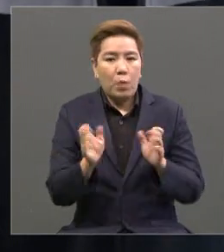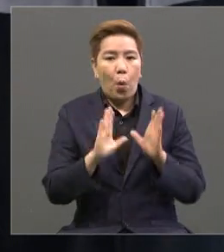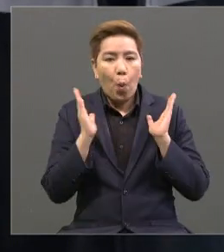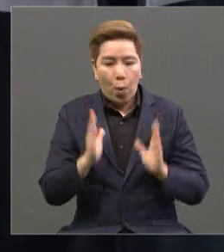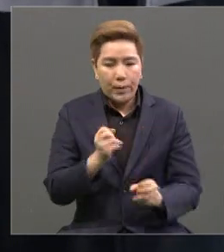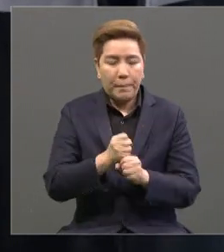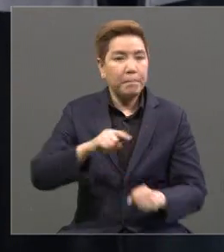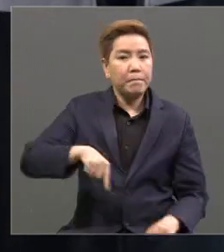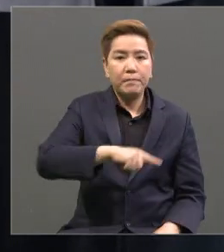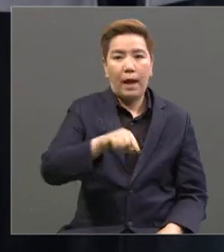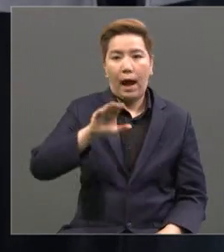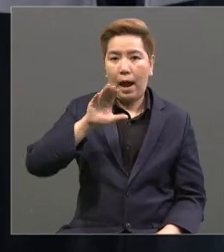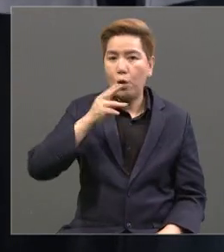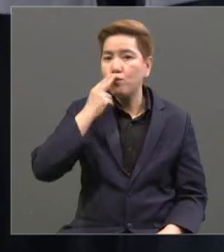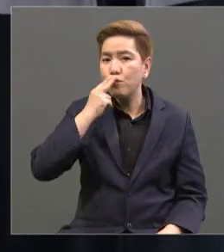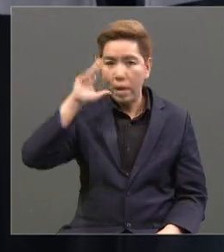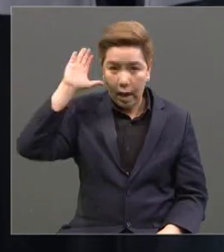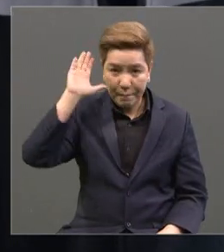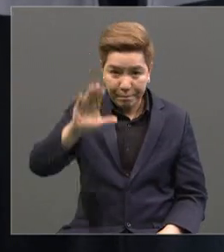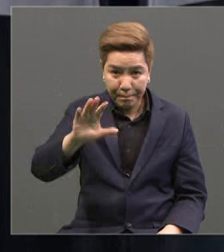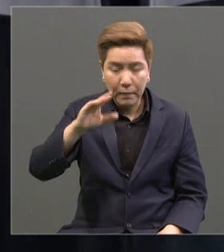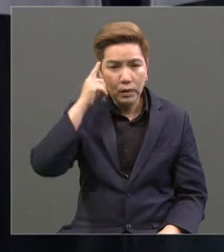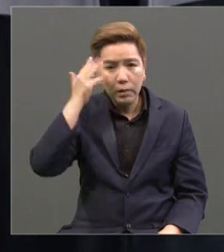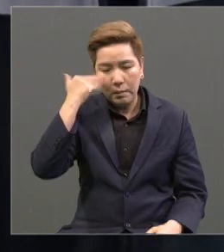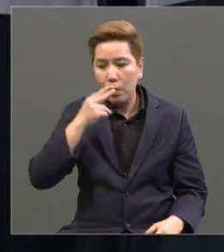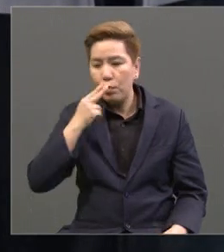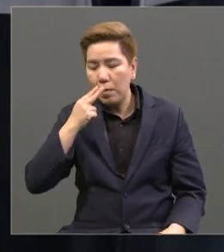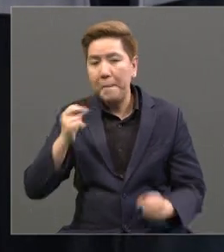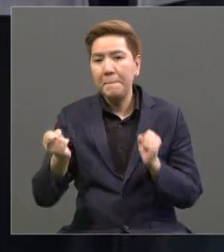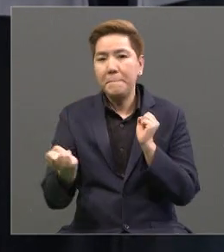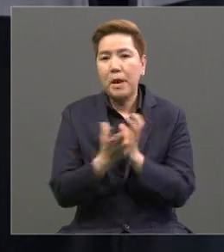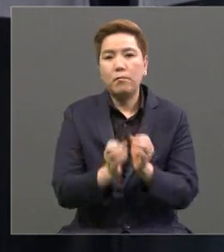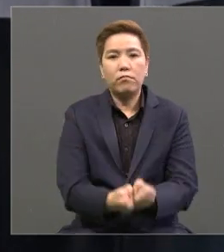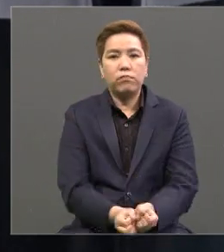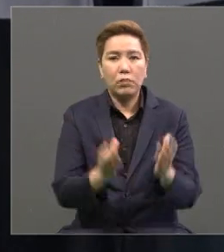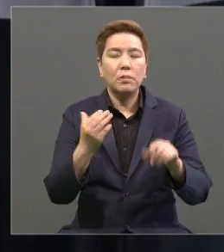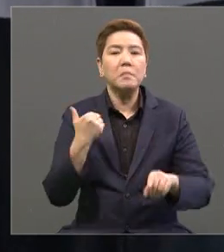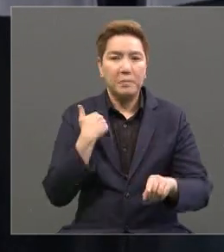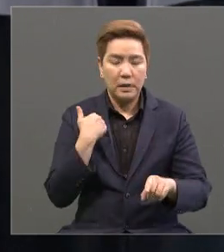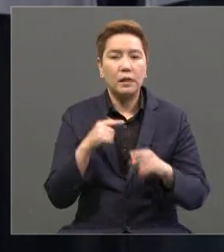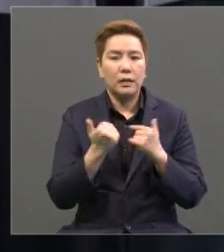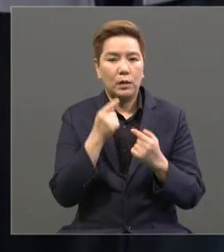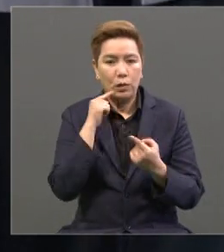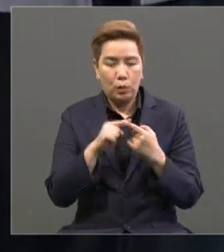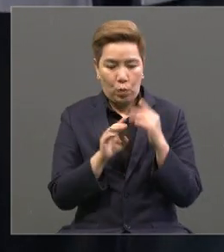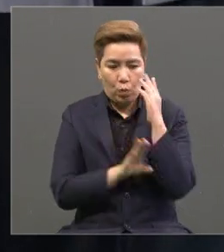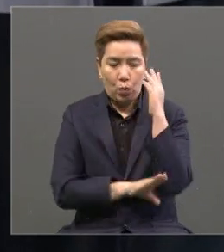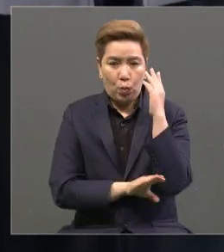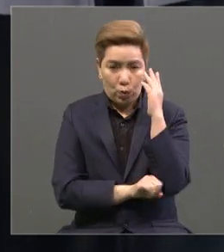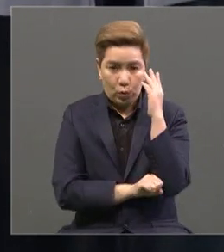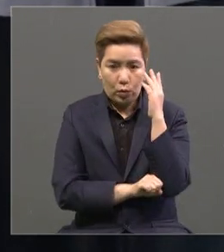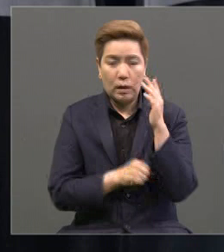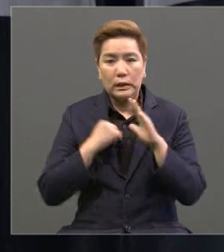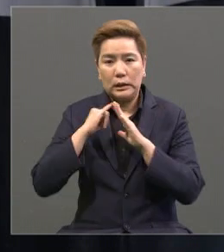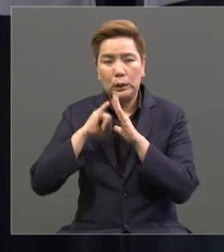านสูบบุหรี่นะครับซึ่งเป็นสาเหตุสำคัญของการเกิดเพลิงไหม้นะครับวันนี้จังหวัดสงขลาโดยท่านผู้การจังหวัด